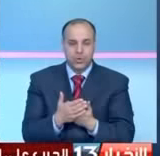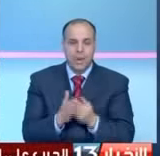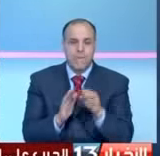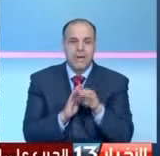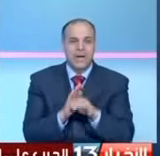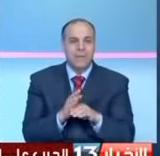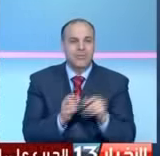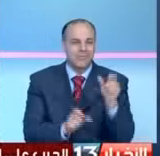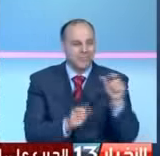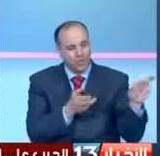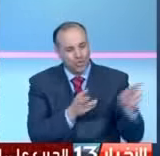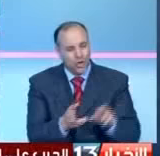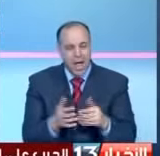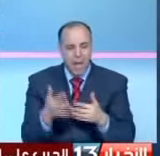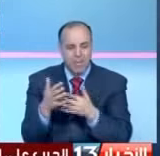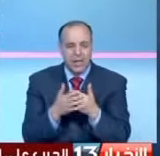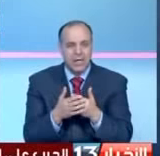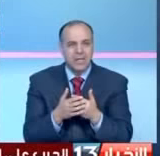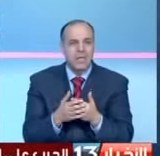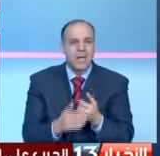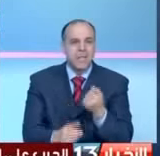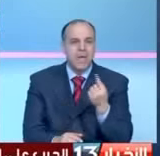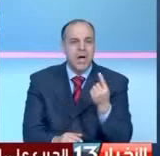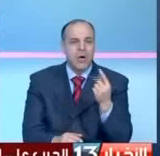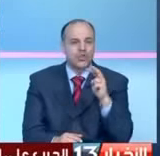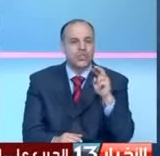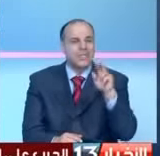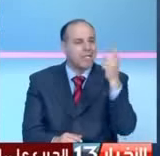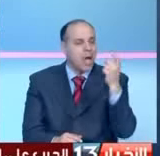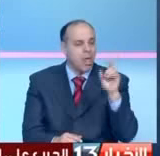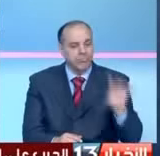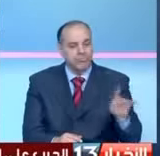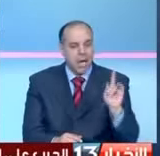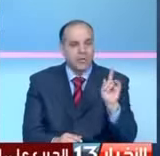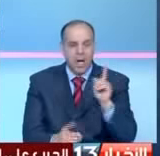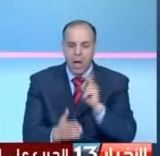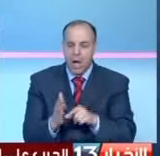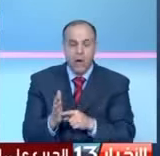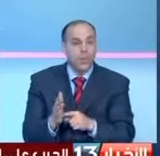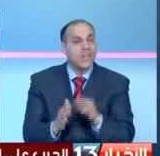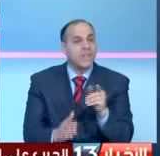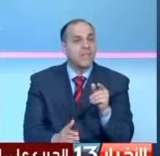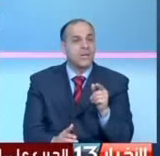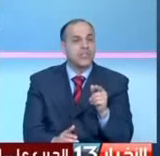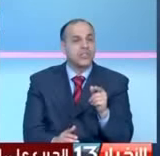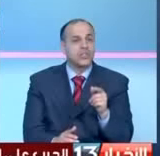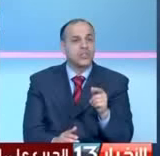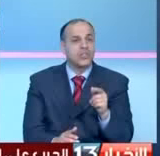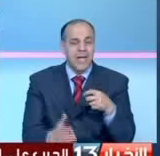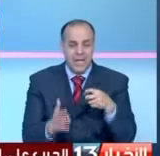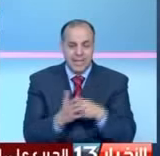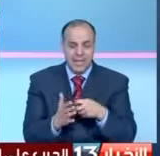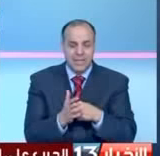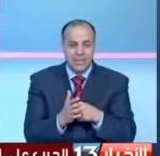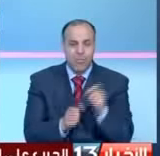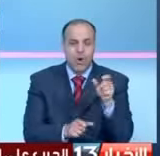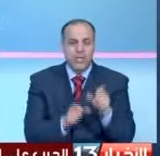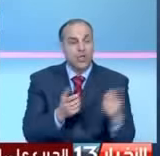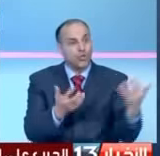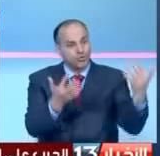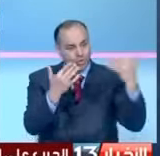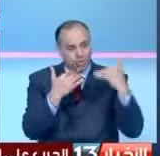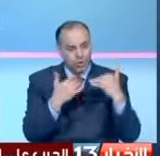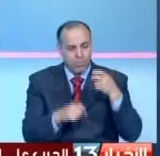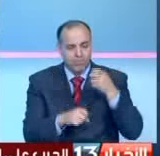برنامج استقبال اللاجئين لمدة 120 يوما. مشروع القرار يبحث كذلك وقف إصدار تأشيرات للمواطنين